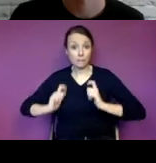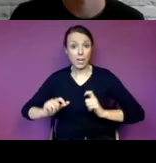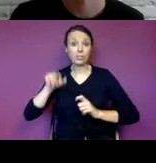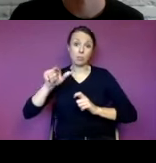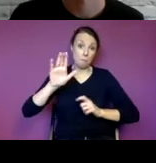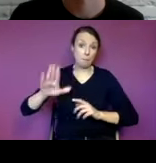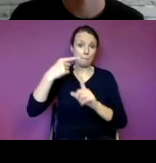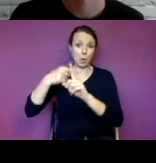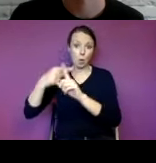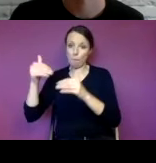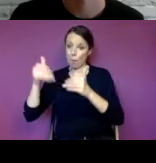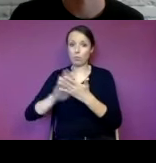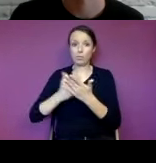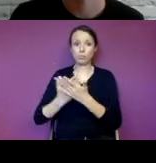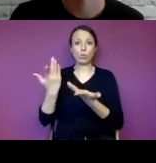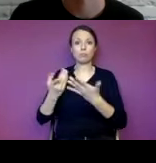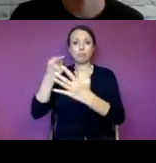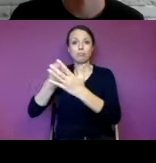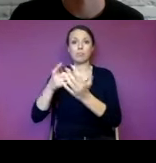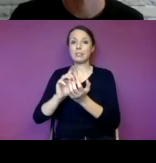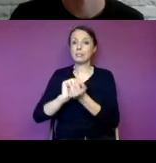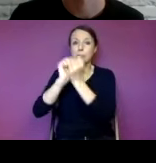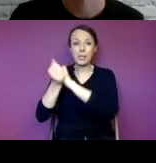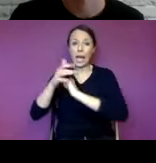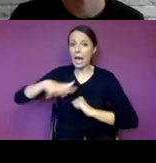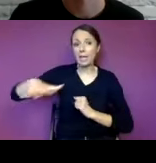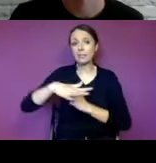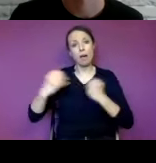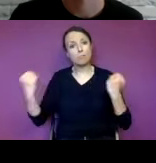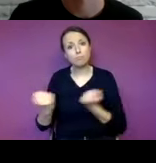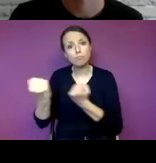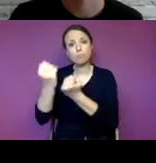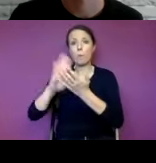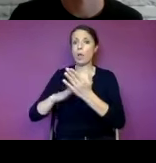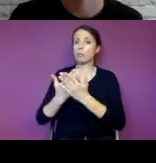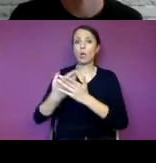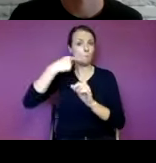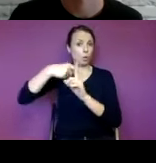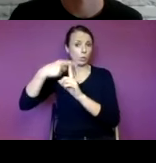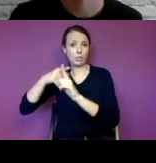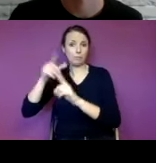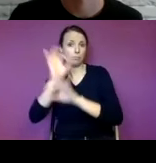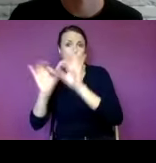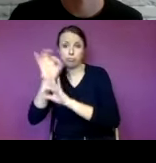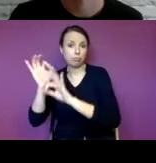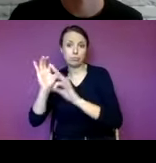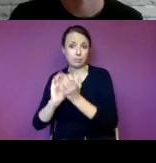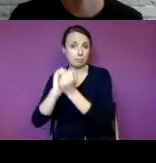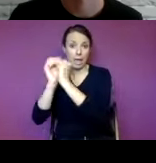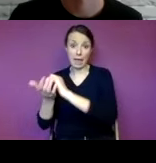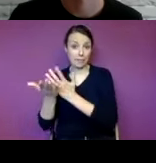i ją po prostu modernizować w sposób bardzo pozytywny. No, oczywiście,